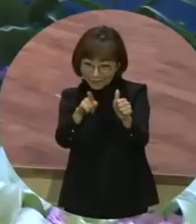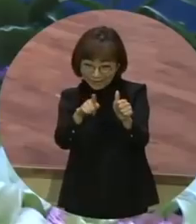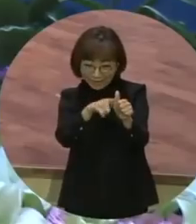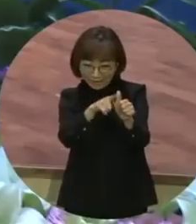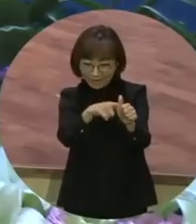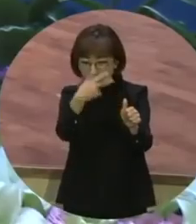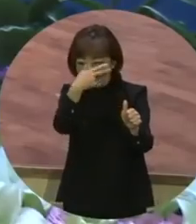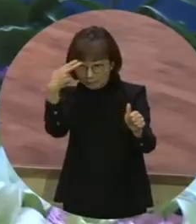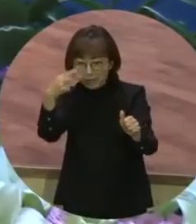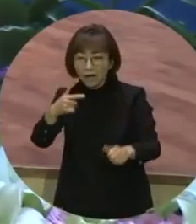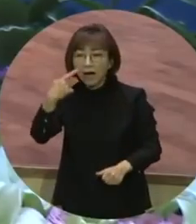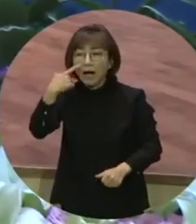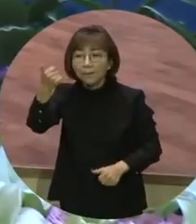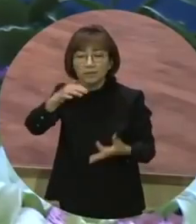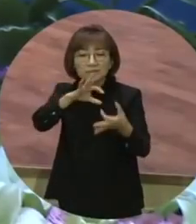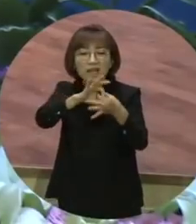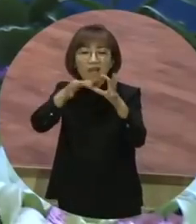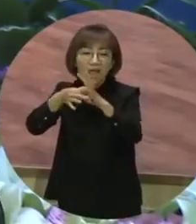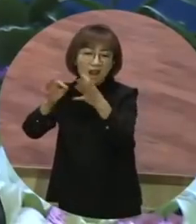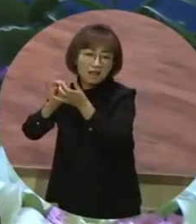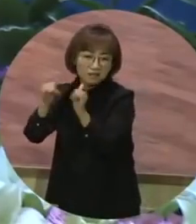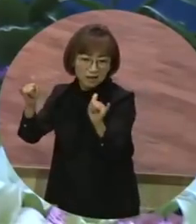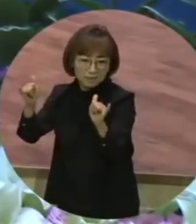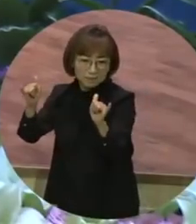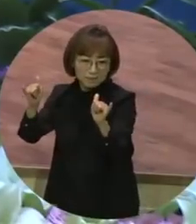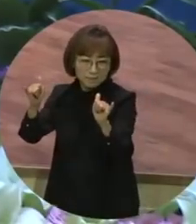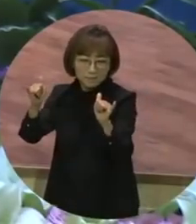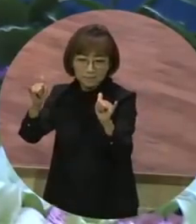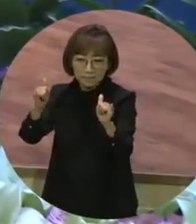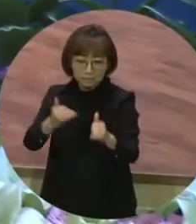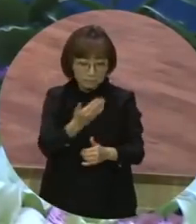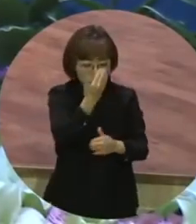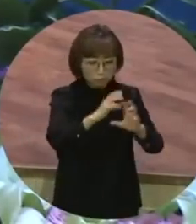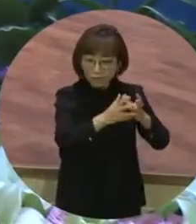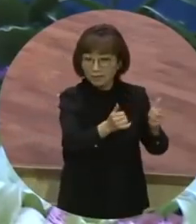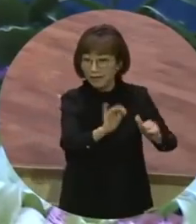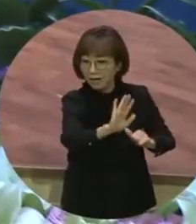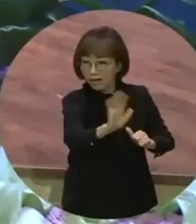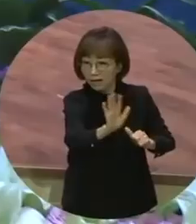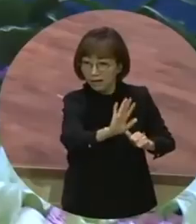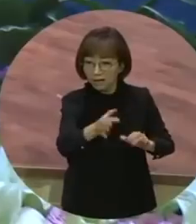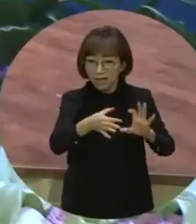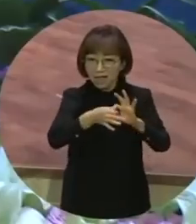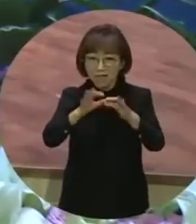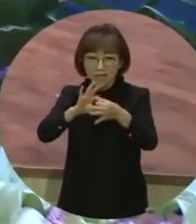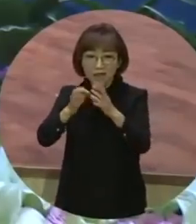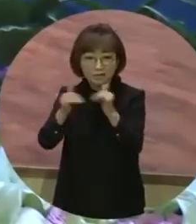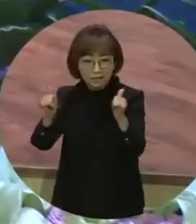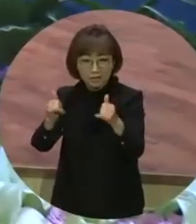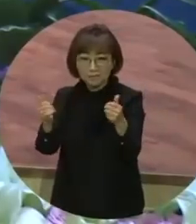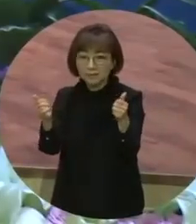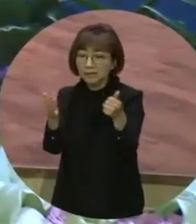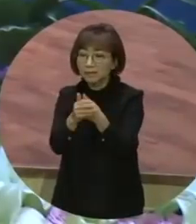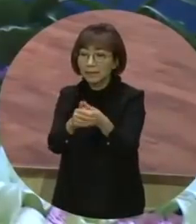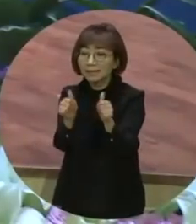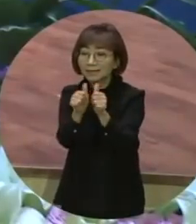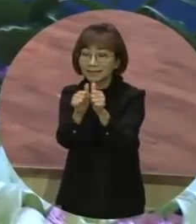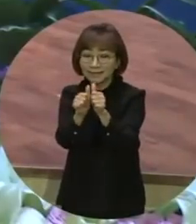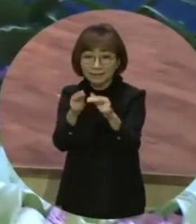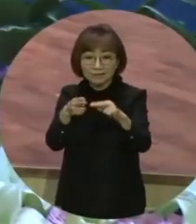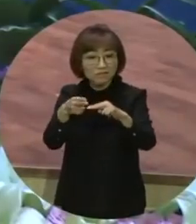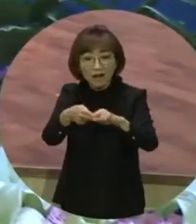헬라인이었어요. 헬라인이었단 말은 뭐요? 할례라는 것을 몰라요. 그 디모데는 할례를 받지 못한